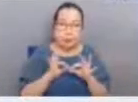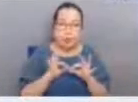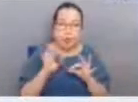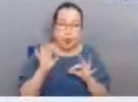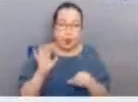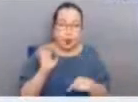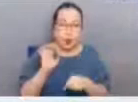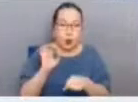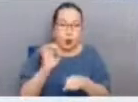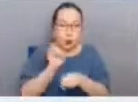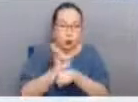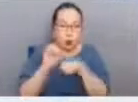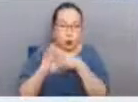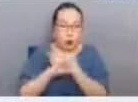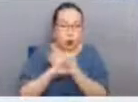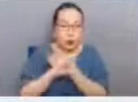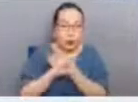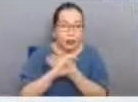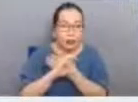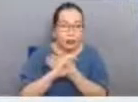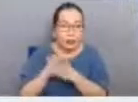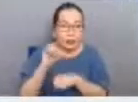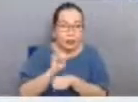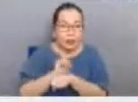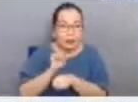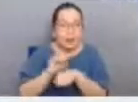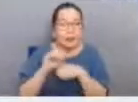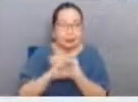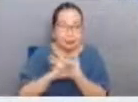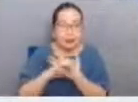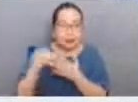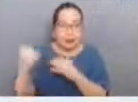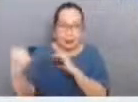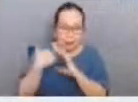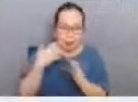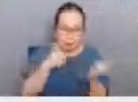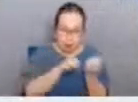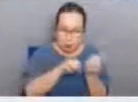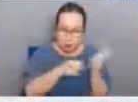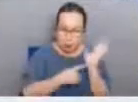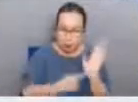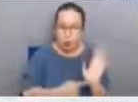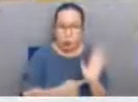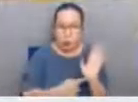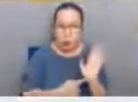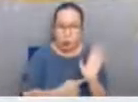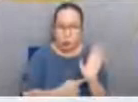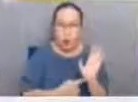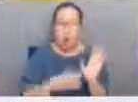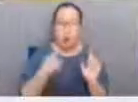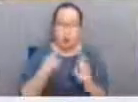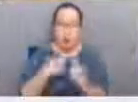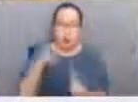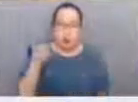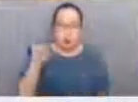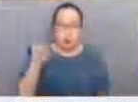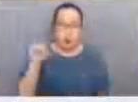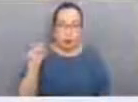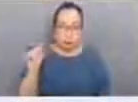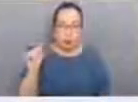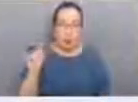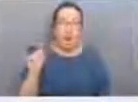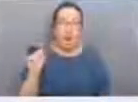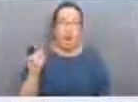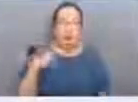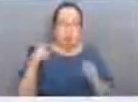Apo, una-una po, sek, yung po kanilang pasaporte. No? Pangalawa po, yung kanilang mga documentation na